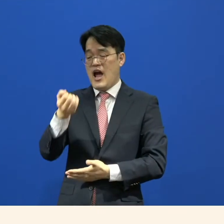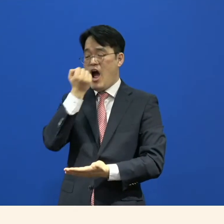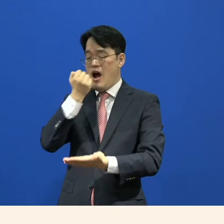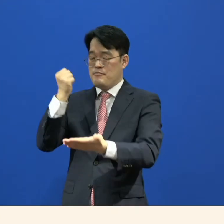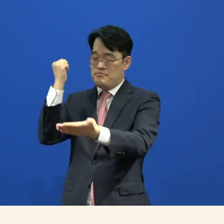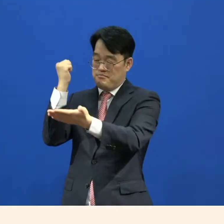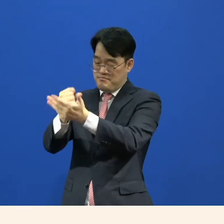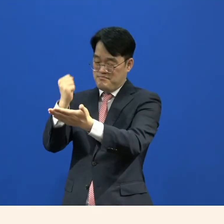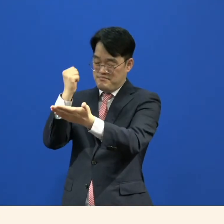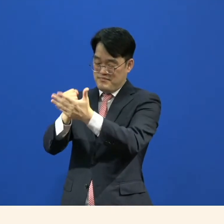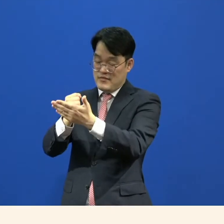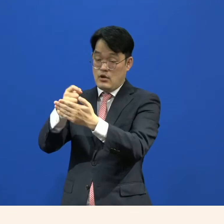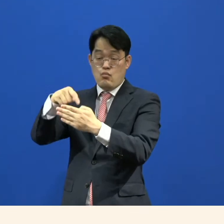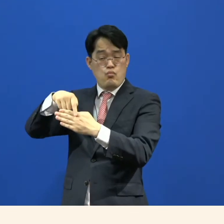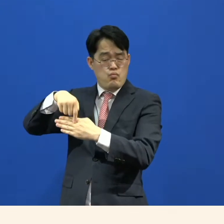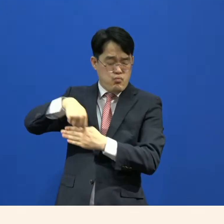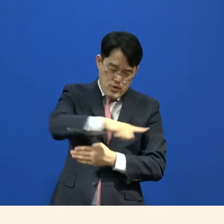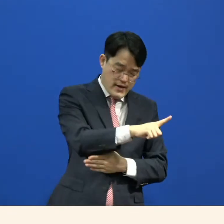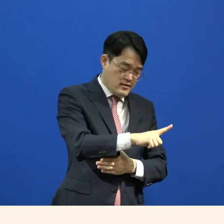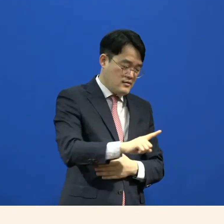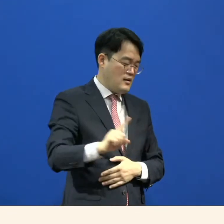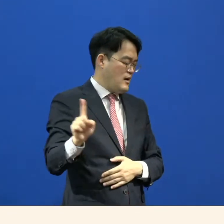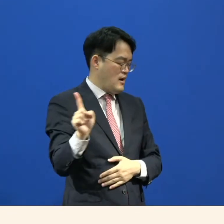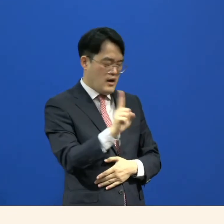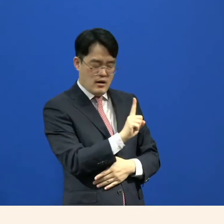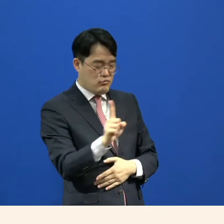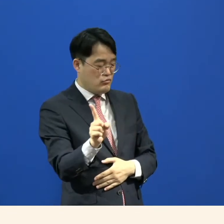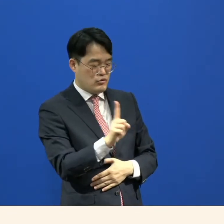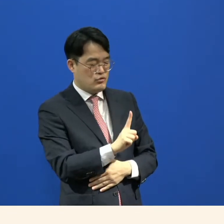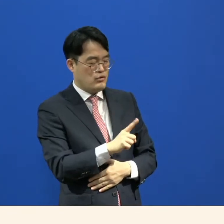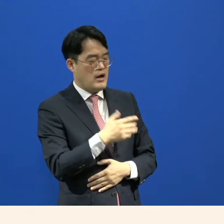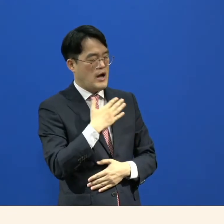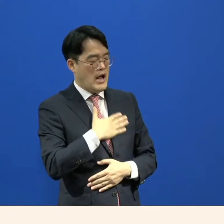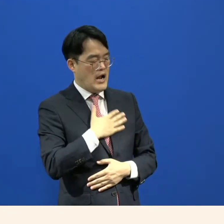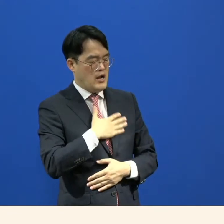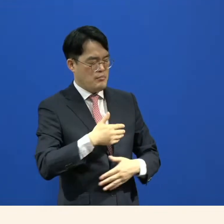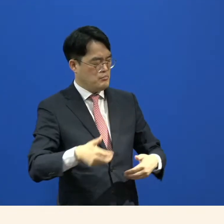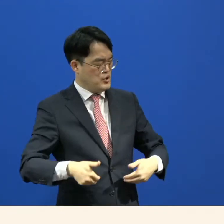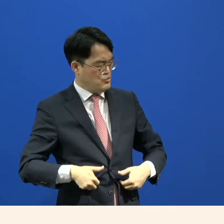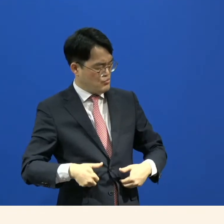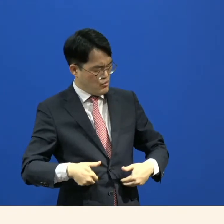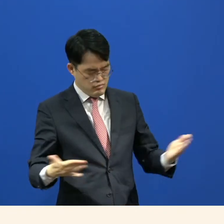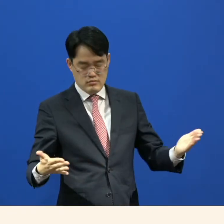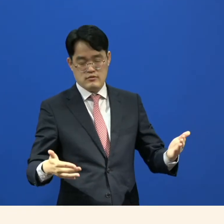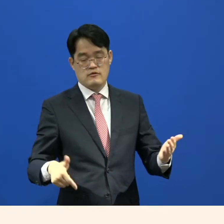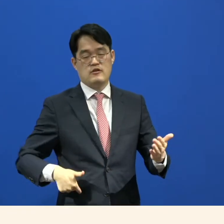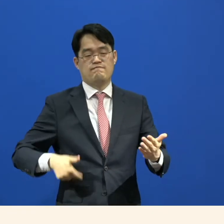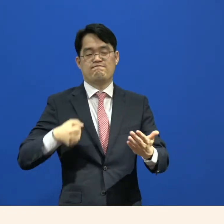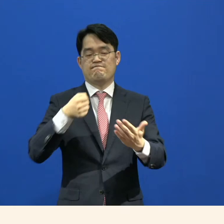아무것도 알지 아니하기로 작정하였습니다.